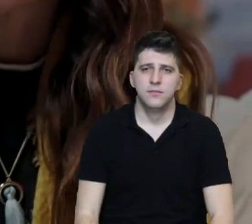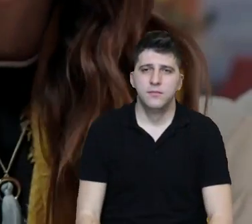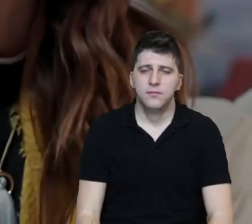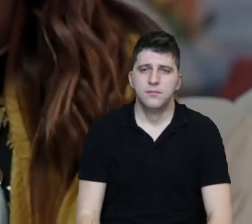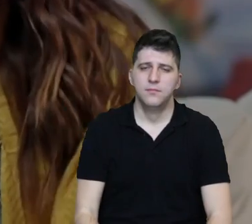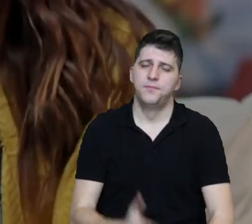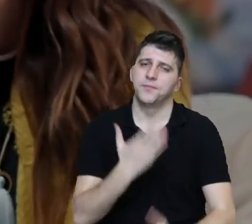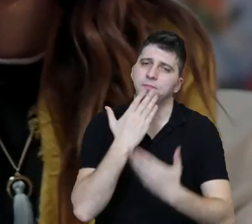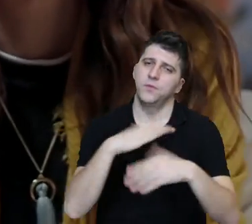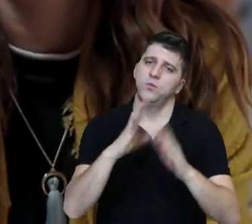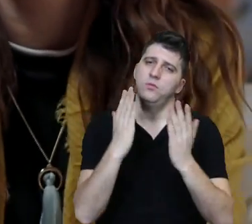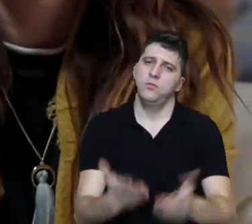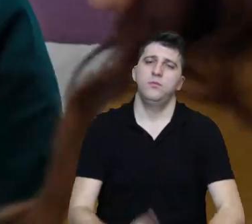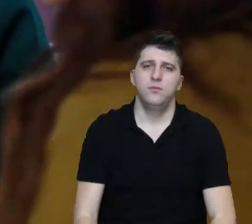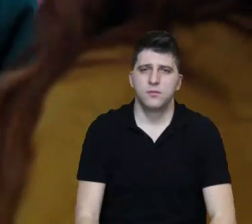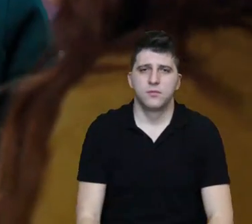Yok artık.